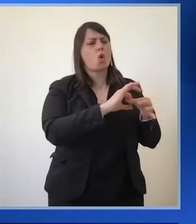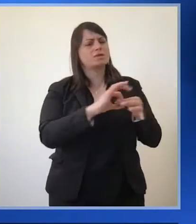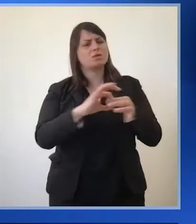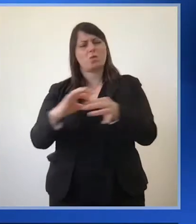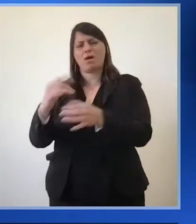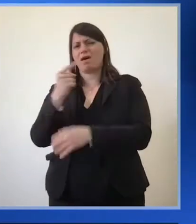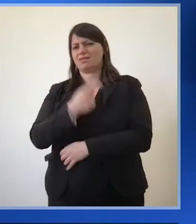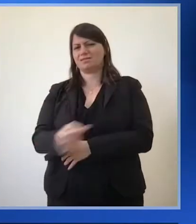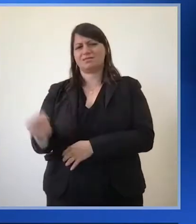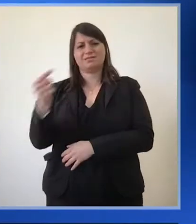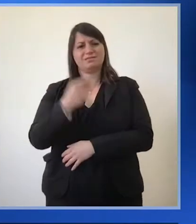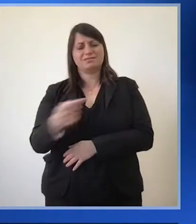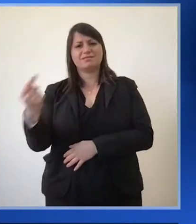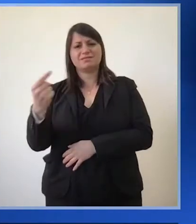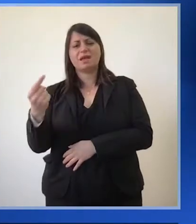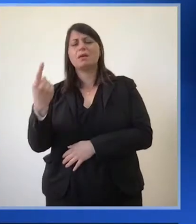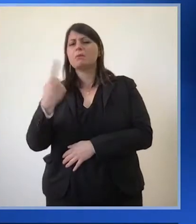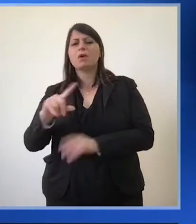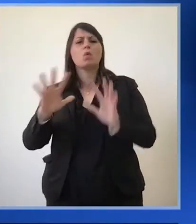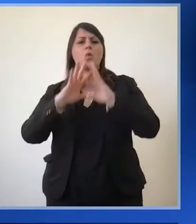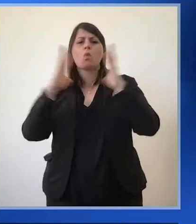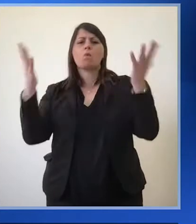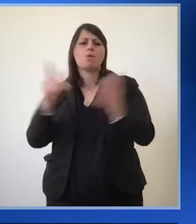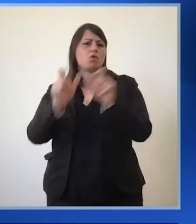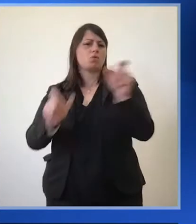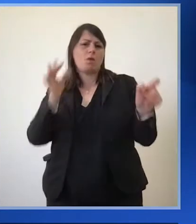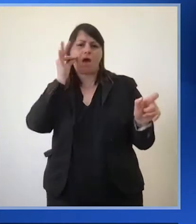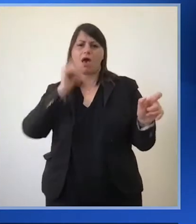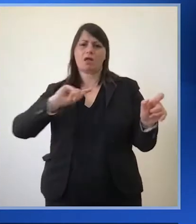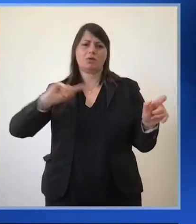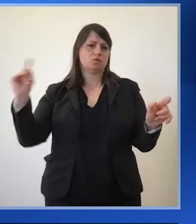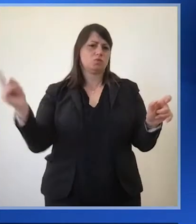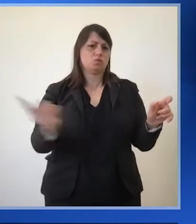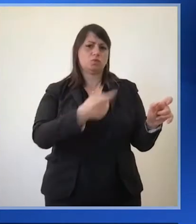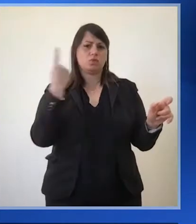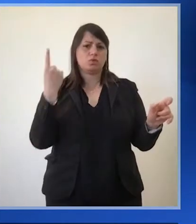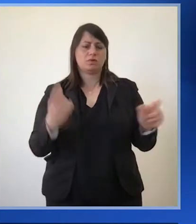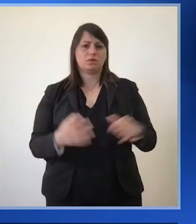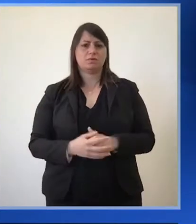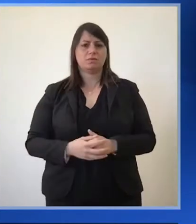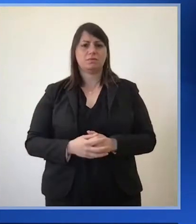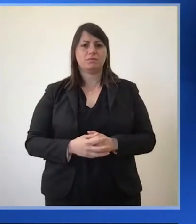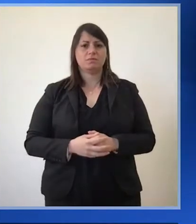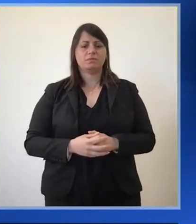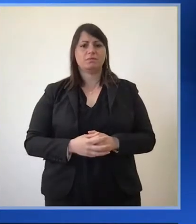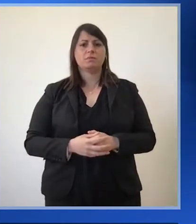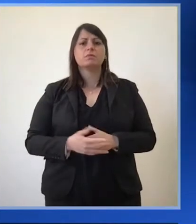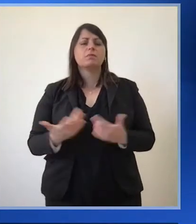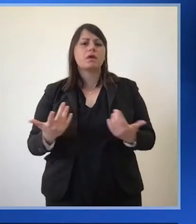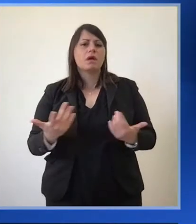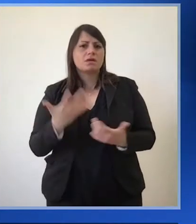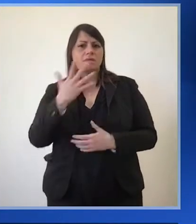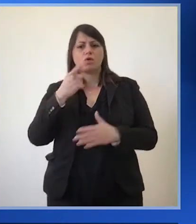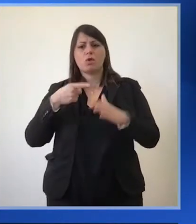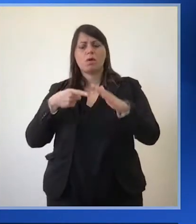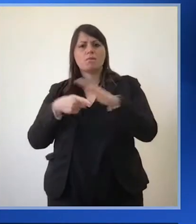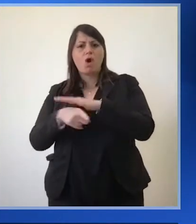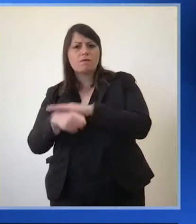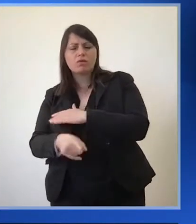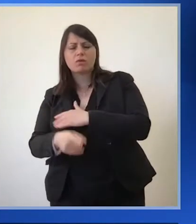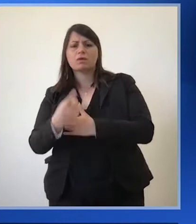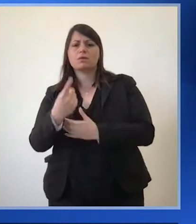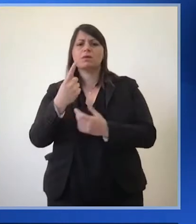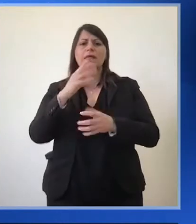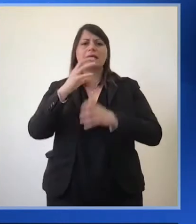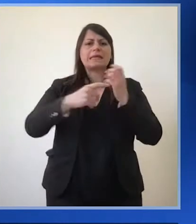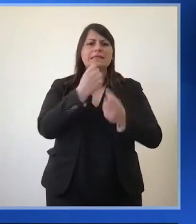coinvolgono tutta l'umanità, dai lutti al dramma dei profughi, alla crisi economica e